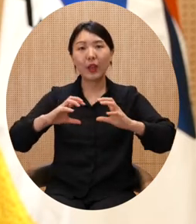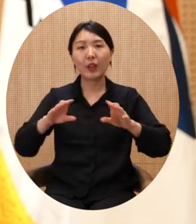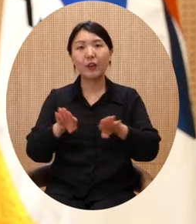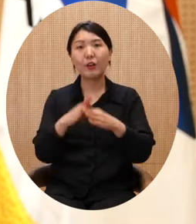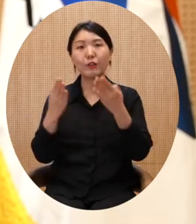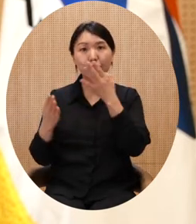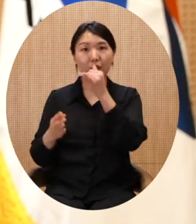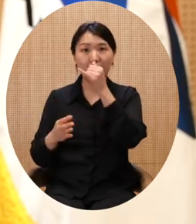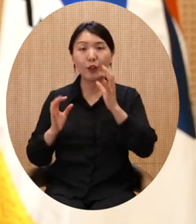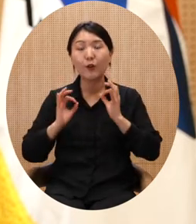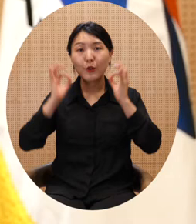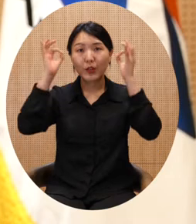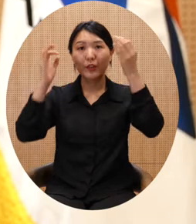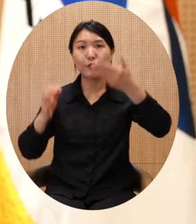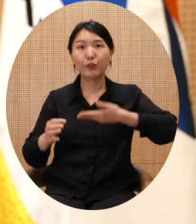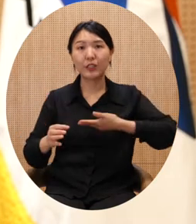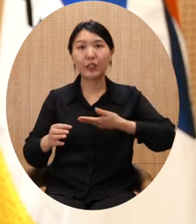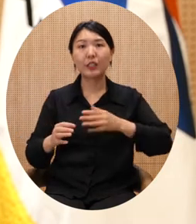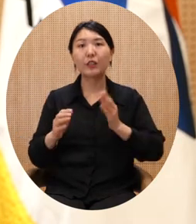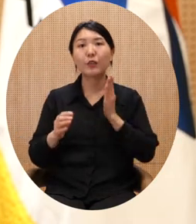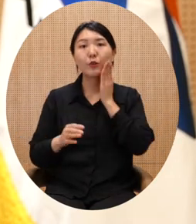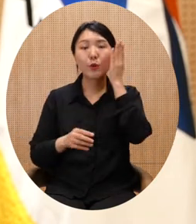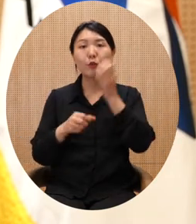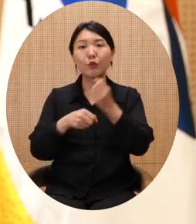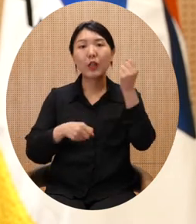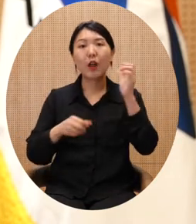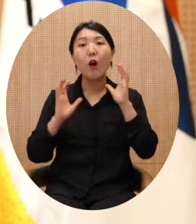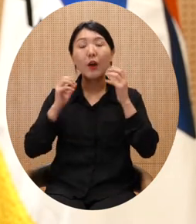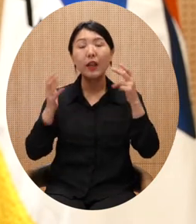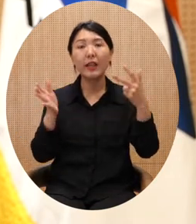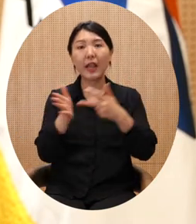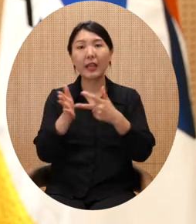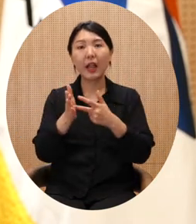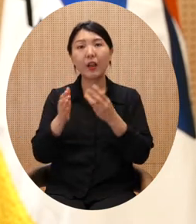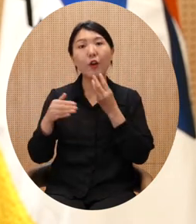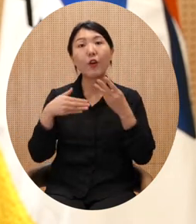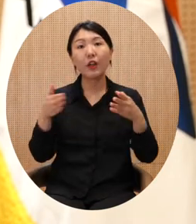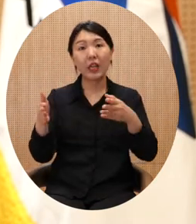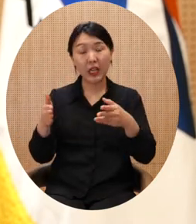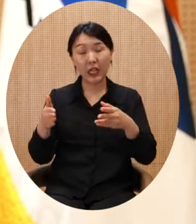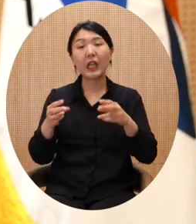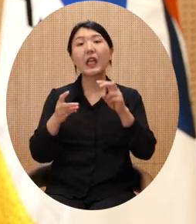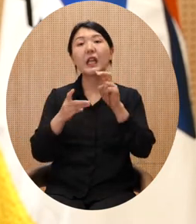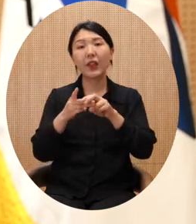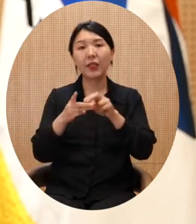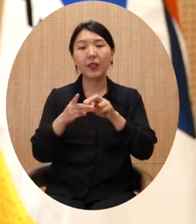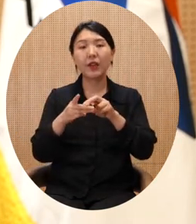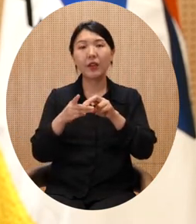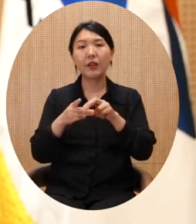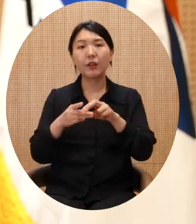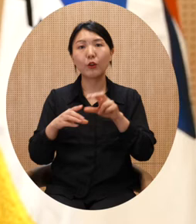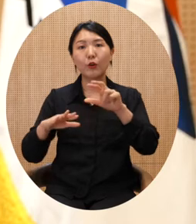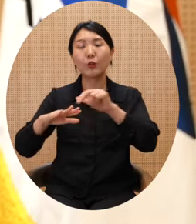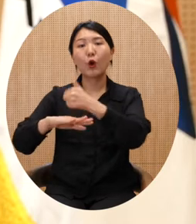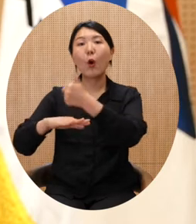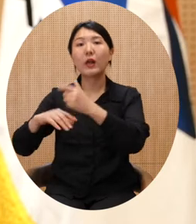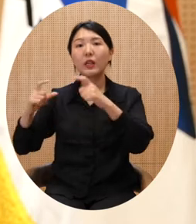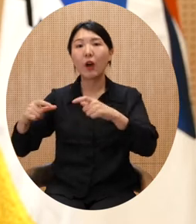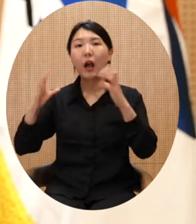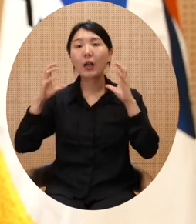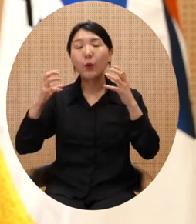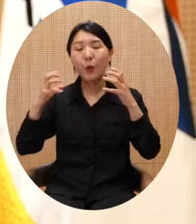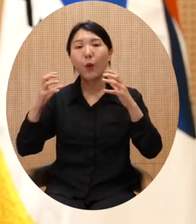수 있도록 노력해 주신 철옥우산 어린이재단 경기아동옹호센터와 정황지역